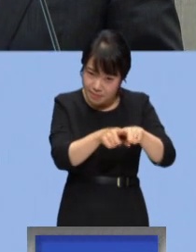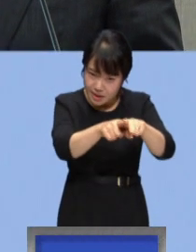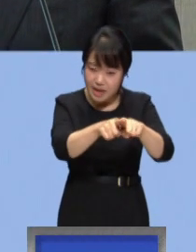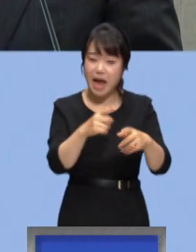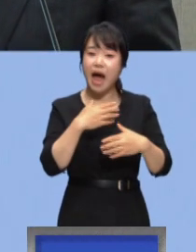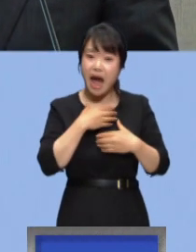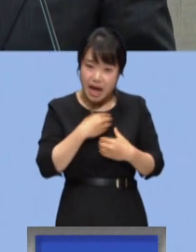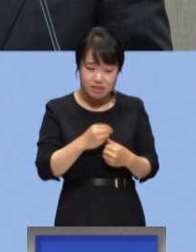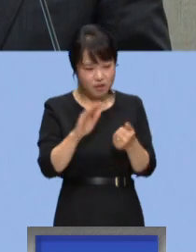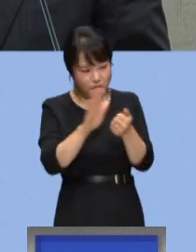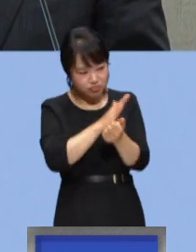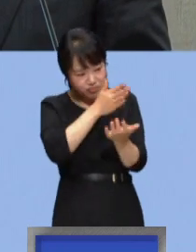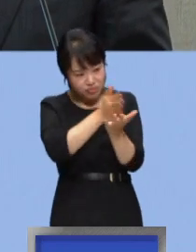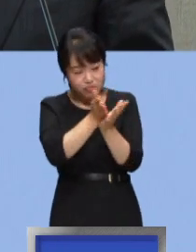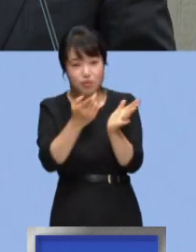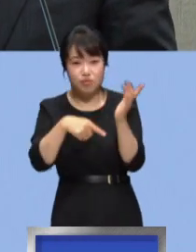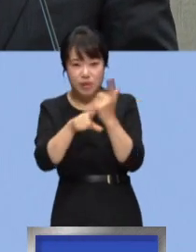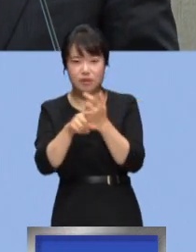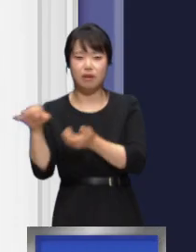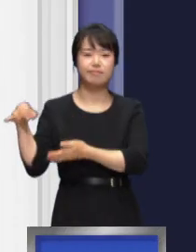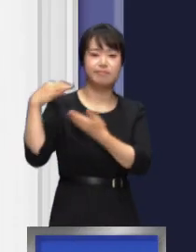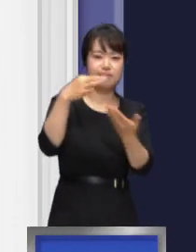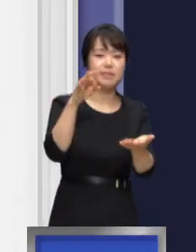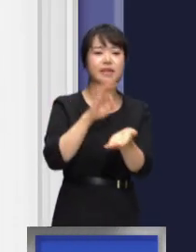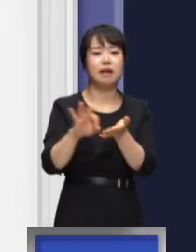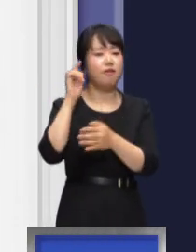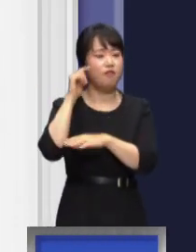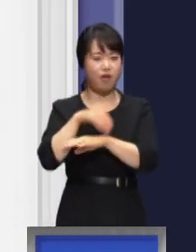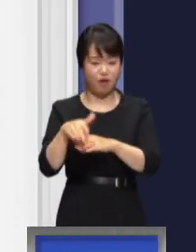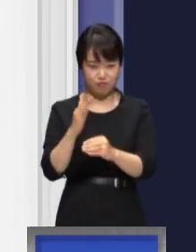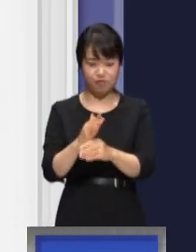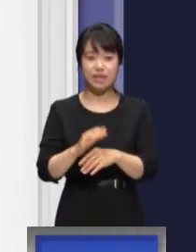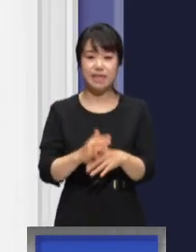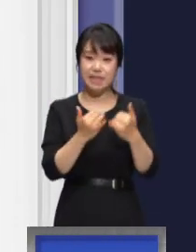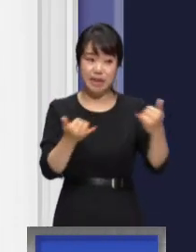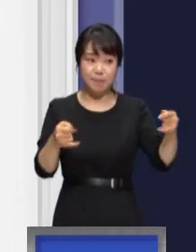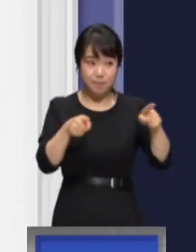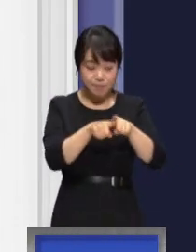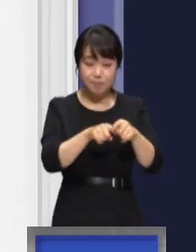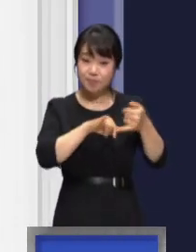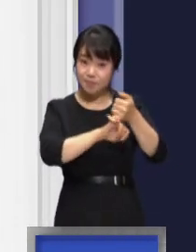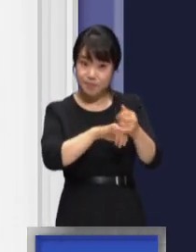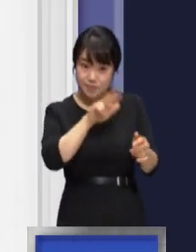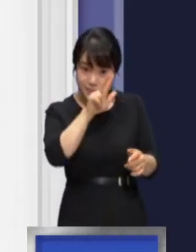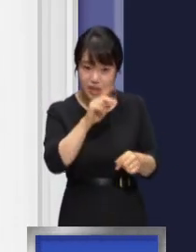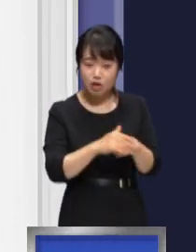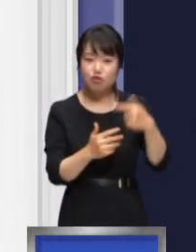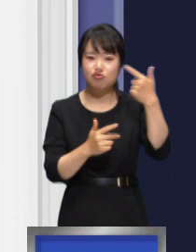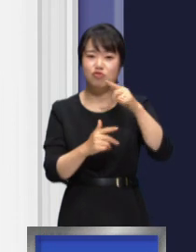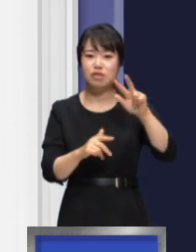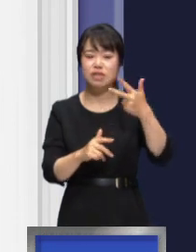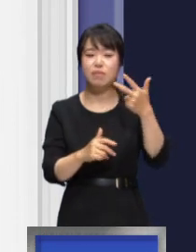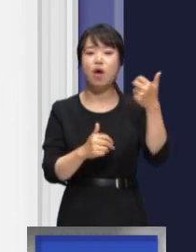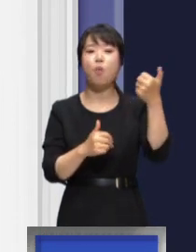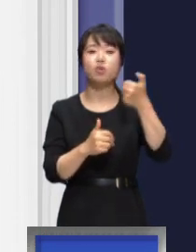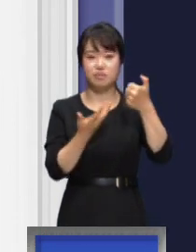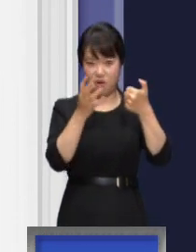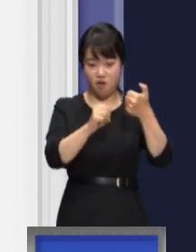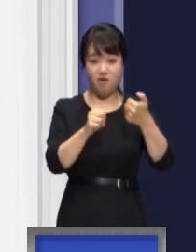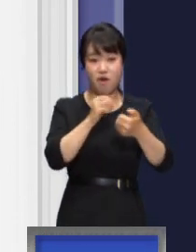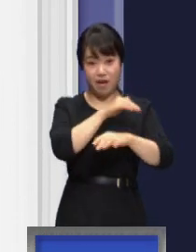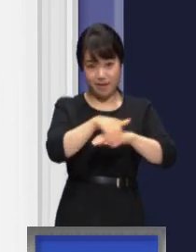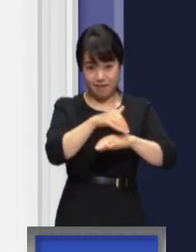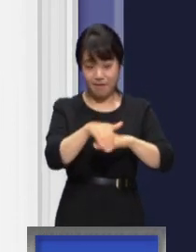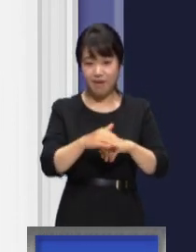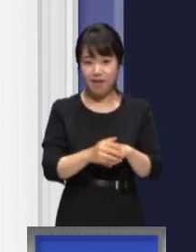안전 3대 분야에 집중 투자됩니다. 먼저 시민과의 약속 이행엔 6,750억 원이 배정됐습니다.